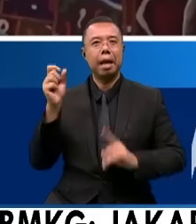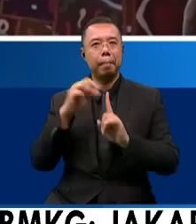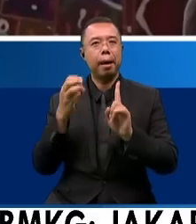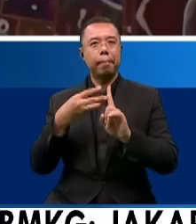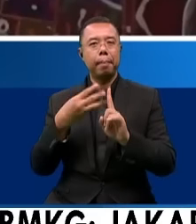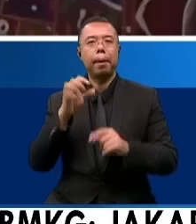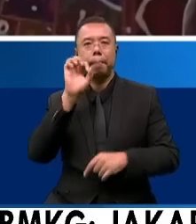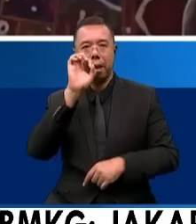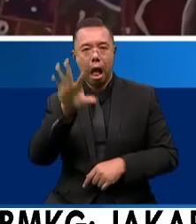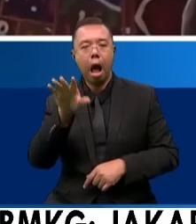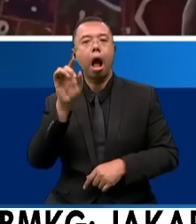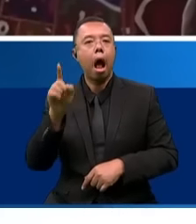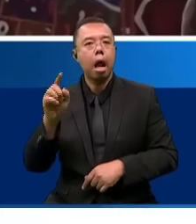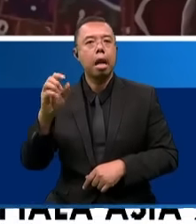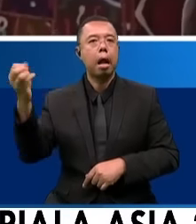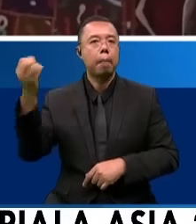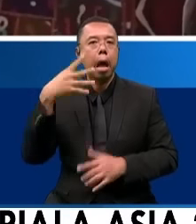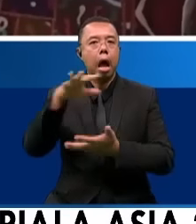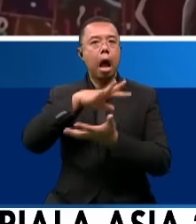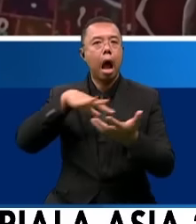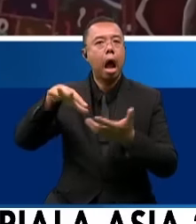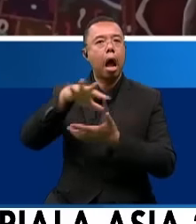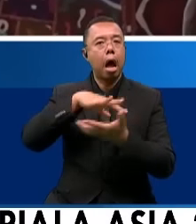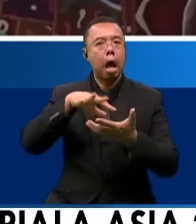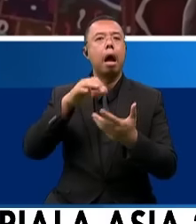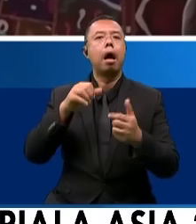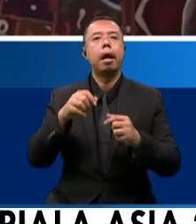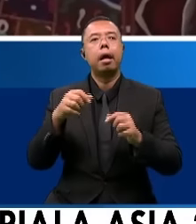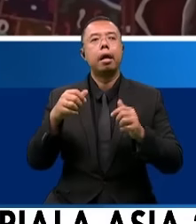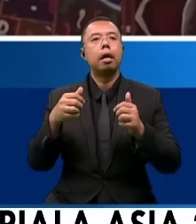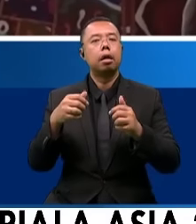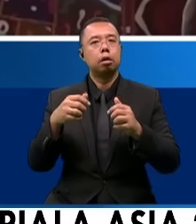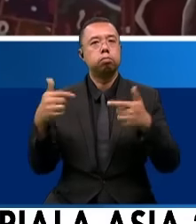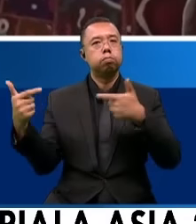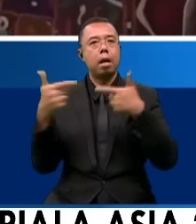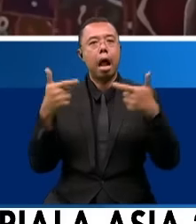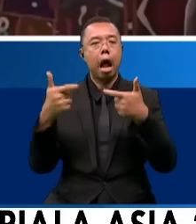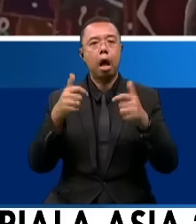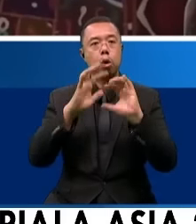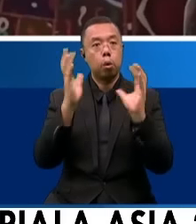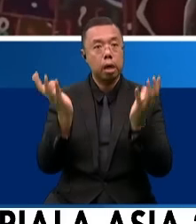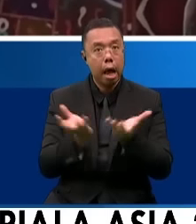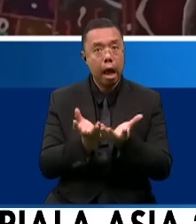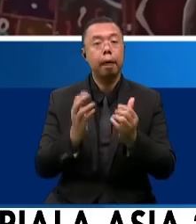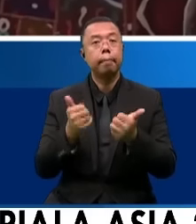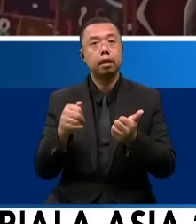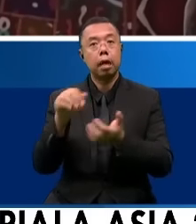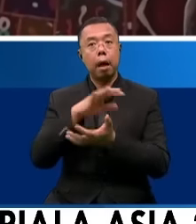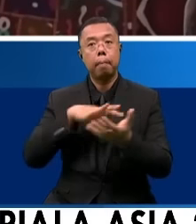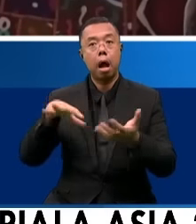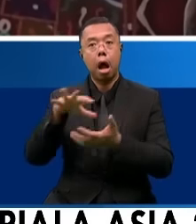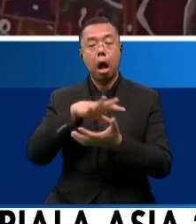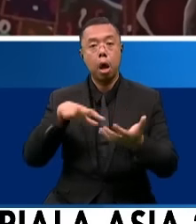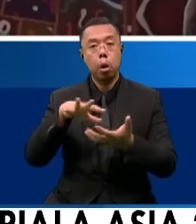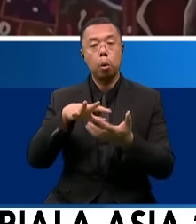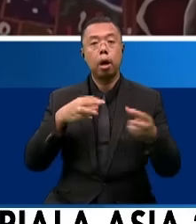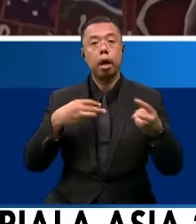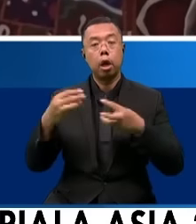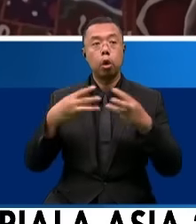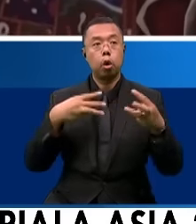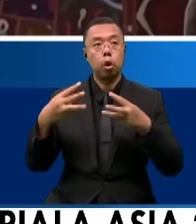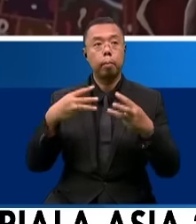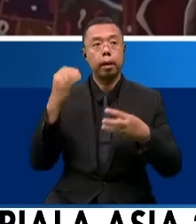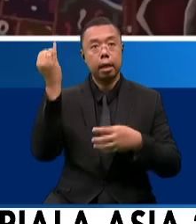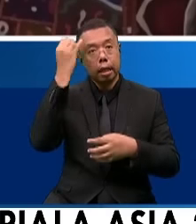isu yang bisa berdampak pada ee perdamaian dunia dan kemudian juga berdampak pada ee perekonomian ee